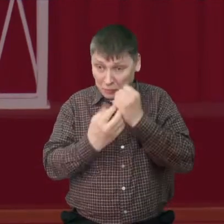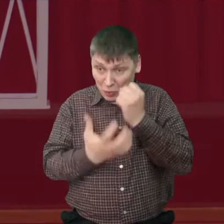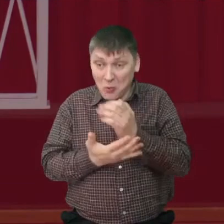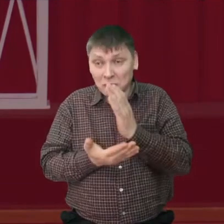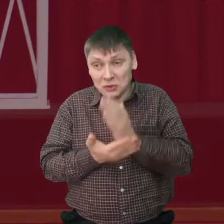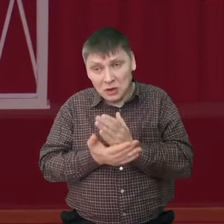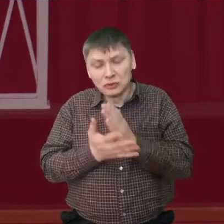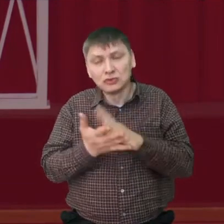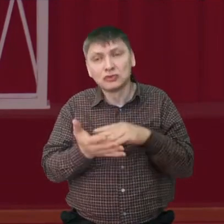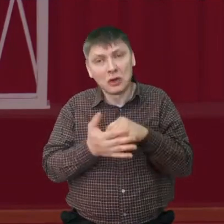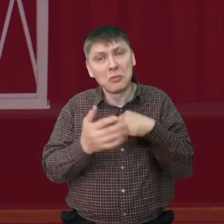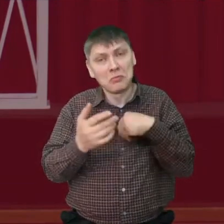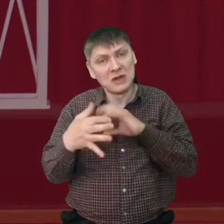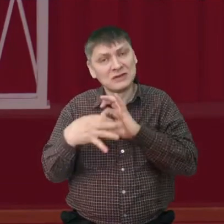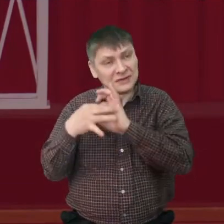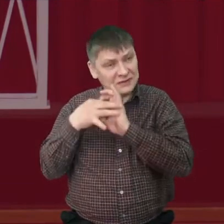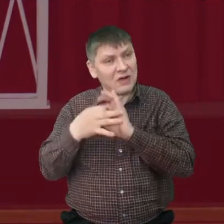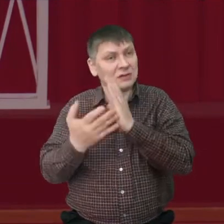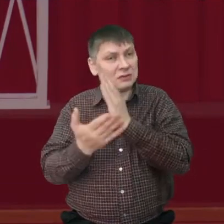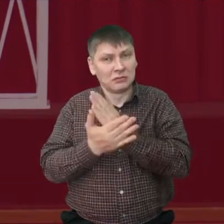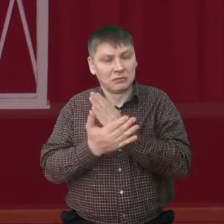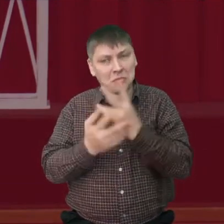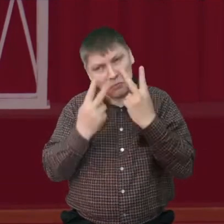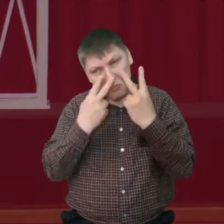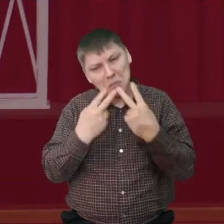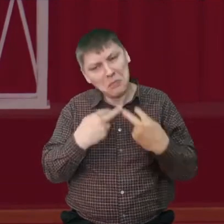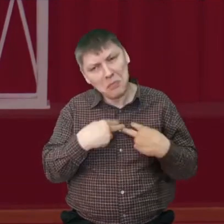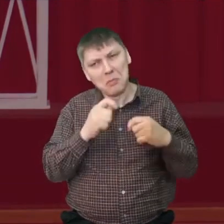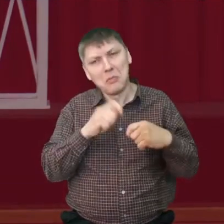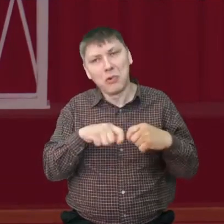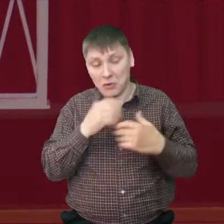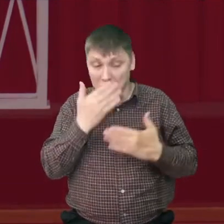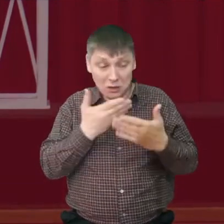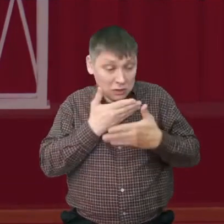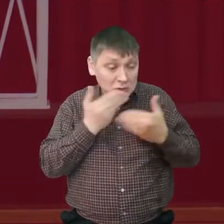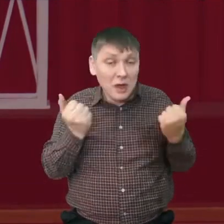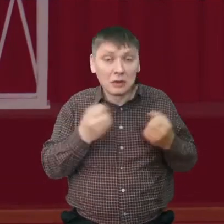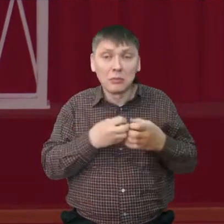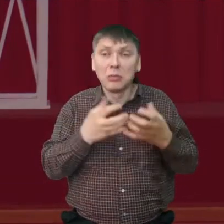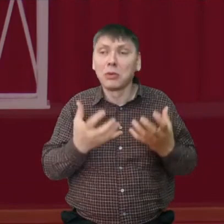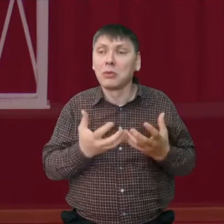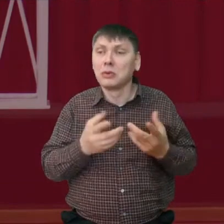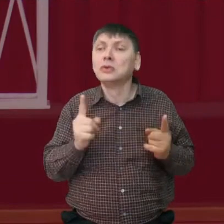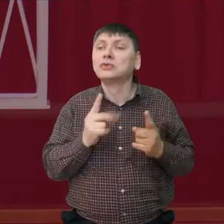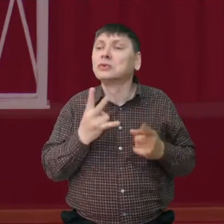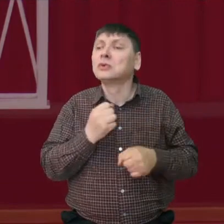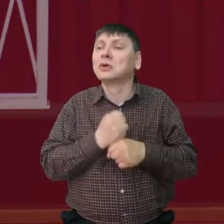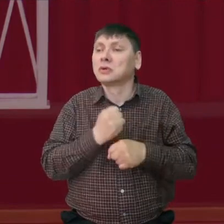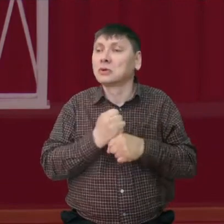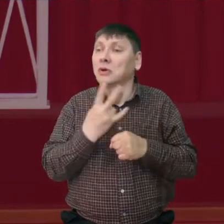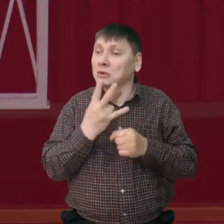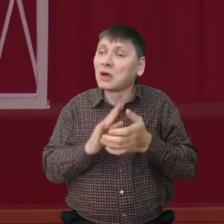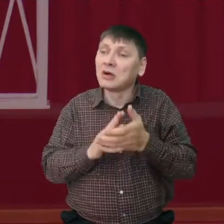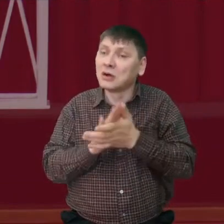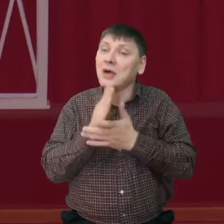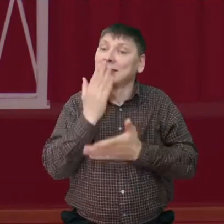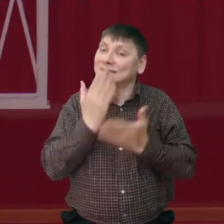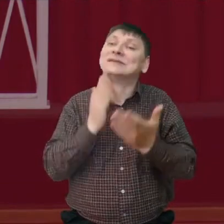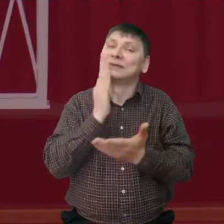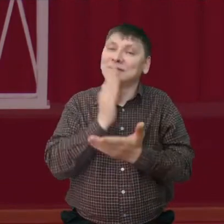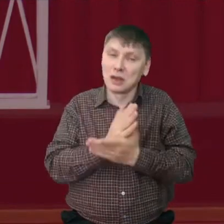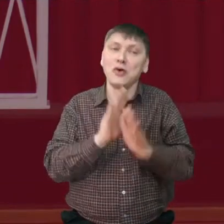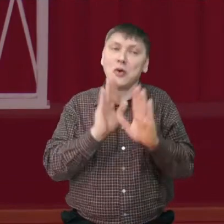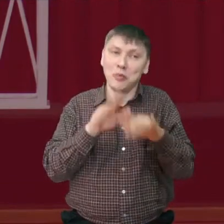мы добились? Есть у нас этот плод? Нету этого плода. Если его нету, как его взращивать? Если он есть, слава Богу, чтобы и